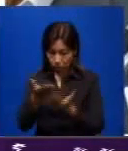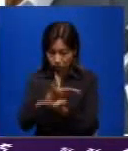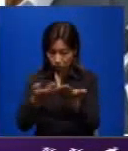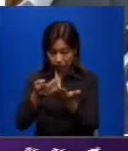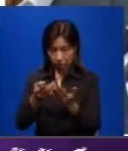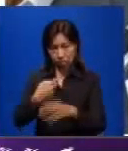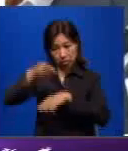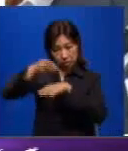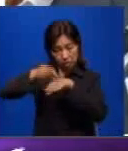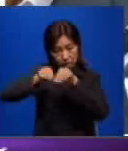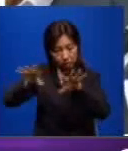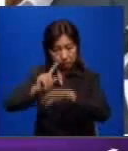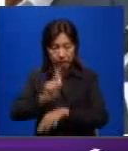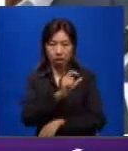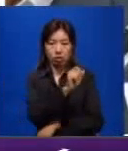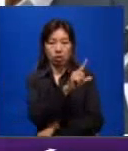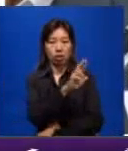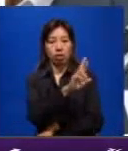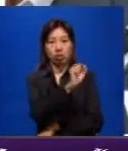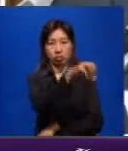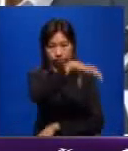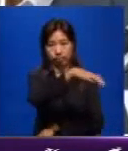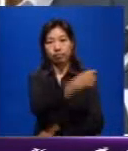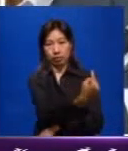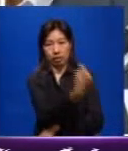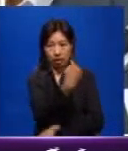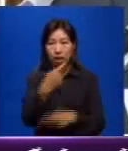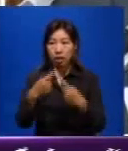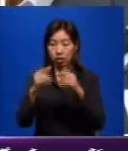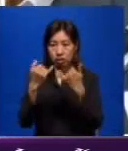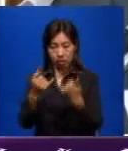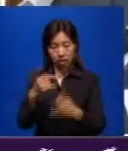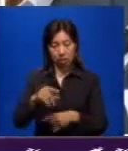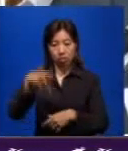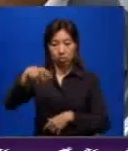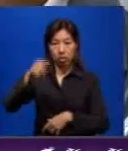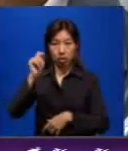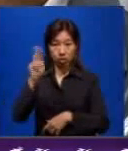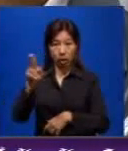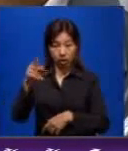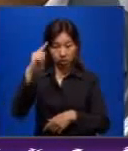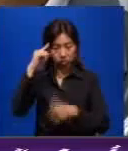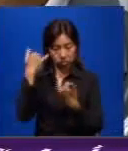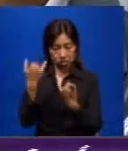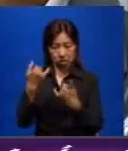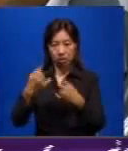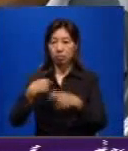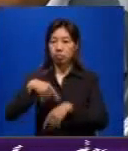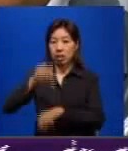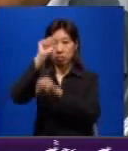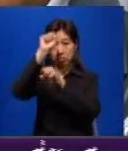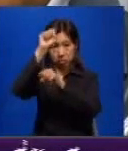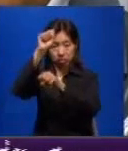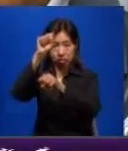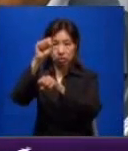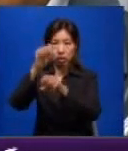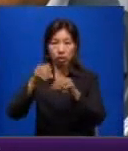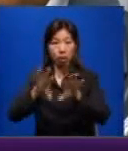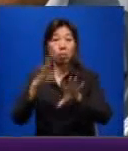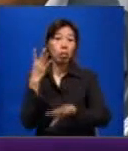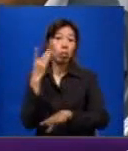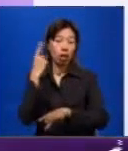โดยย้ำให้มีการจัดการเลือกตั้งโดยเร็วเพื่อเป็นทางออกของประเทศค่ะโดยการออกแถลงการของพรรคเพื่อไทยเมื่อวานนี้นะคะเป็นม